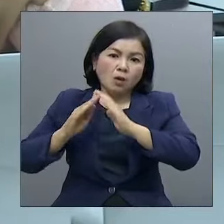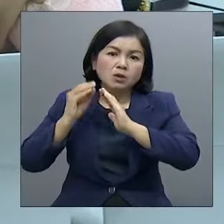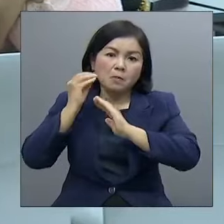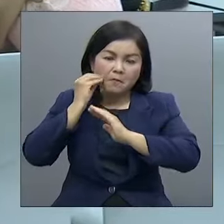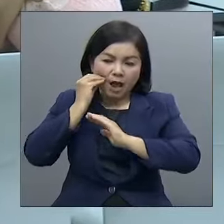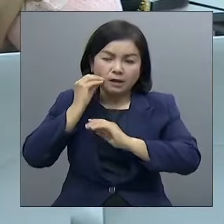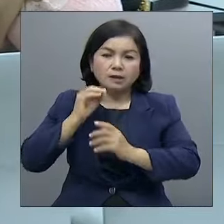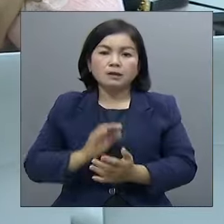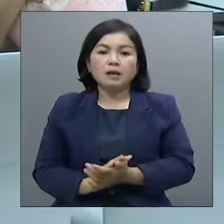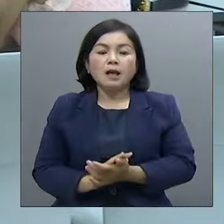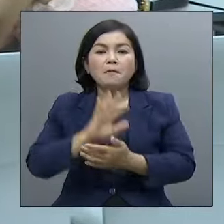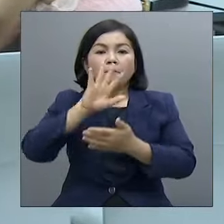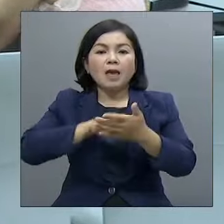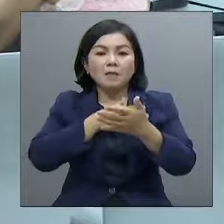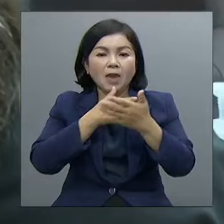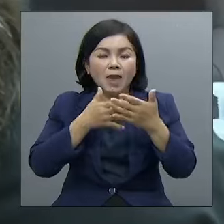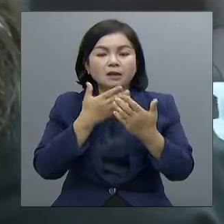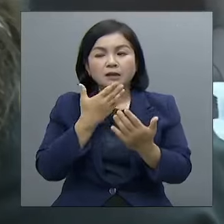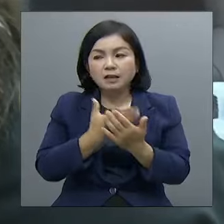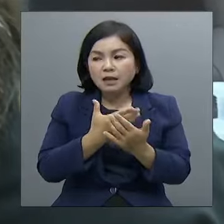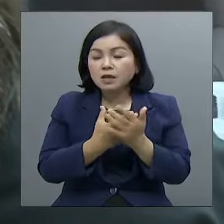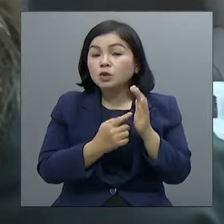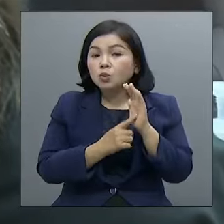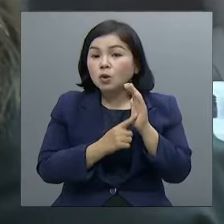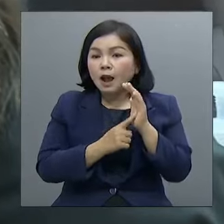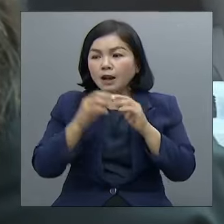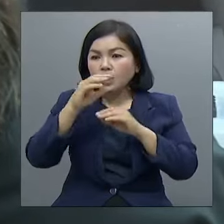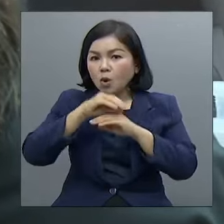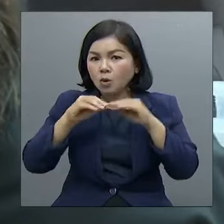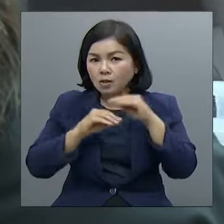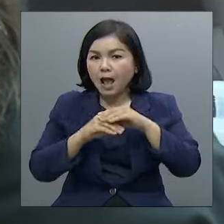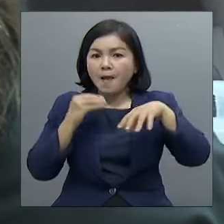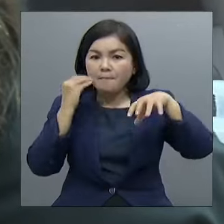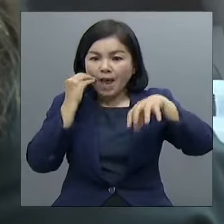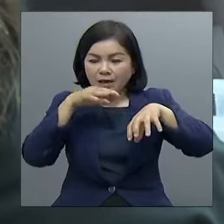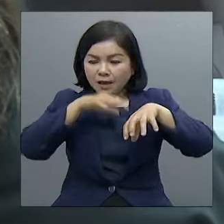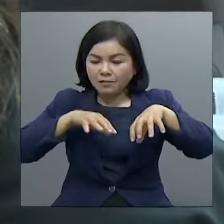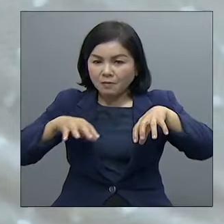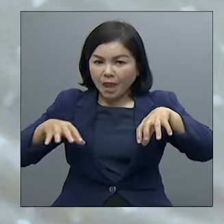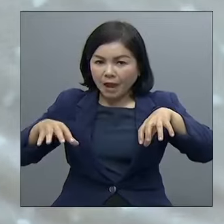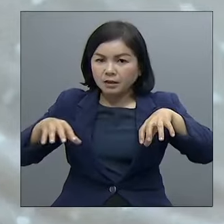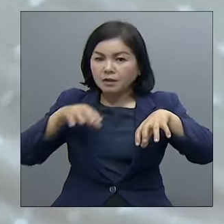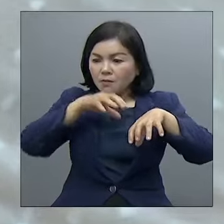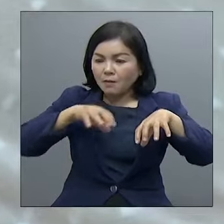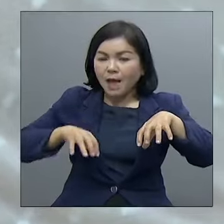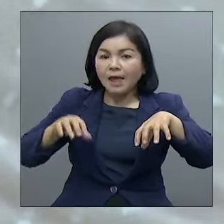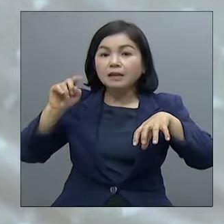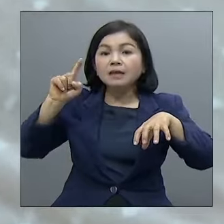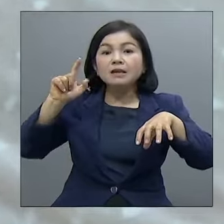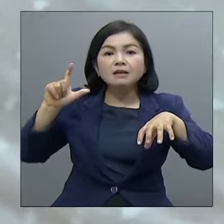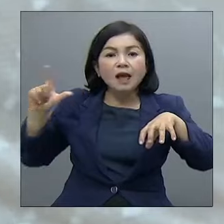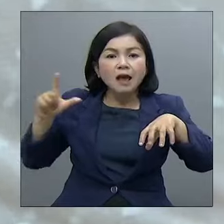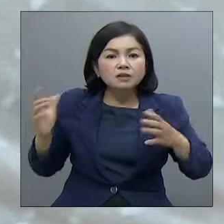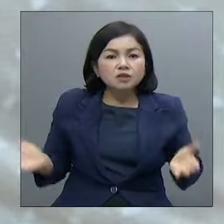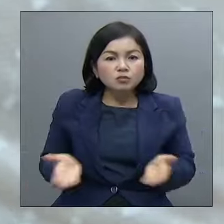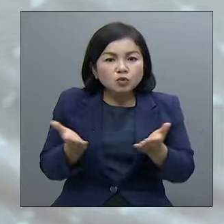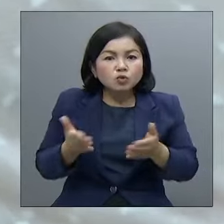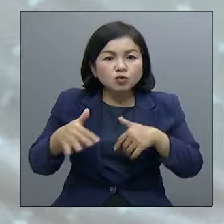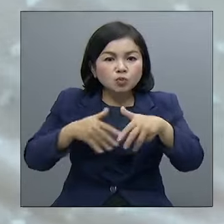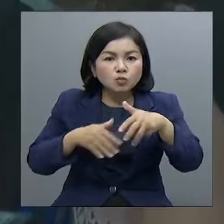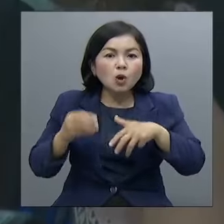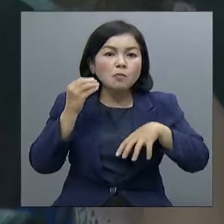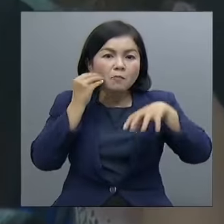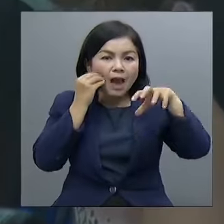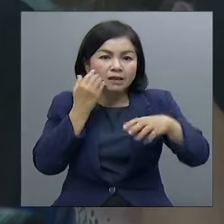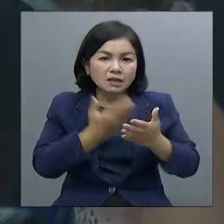ส่วนมาตรการทางการเงินนะคะอย่างเช่นโครงการบ้านล้านหลังระยะที่3ค่ะซึ่งเป็นโครงการที่จะสนับสนุนให้ประชาชนมีที่อยู่อาศัยเป็น